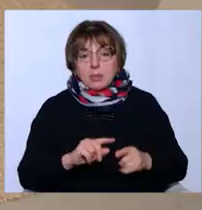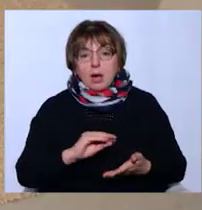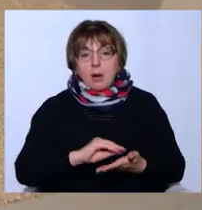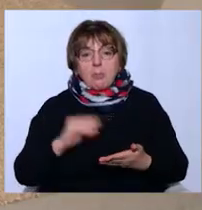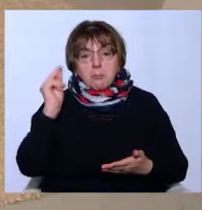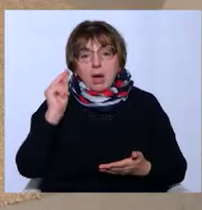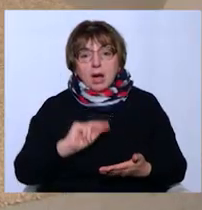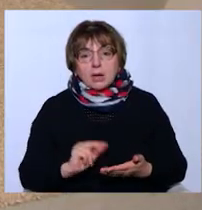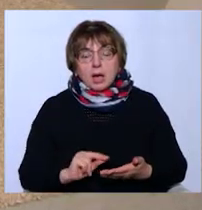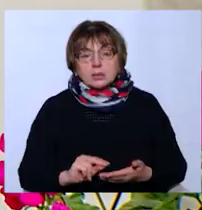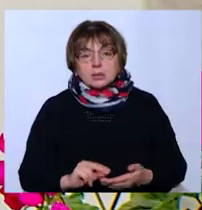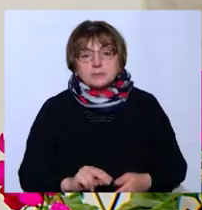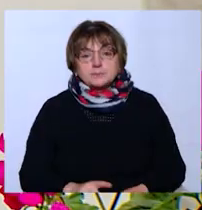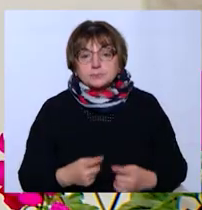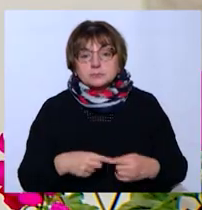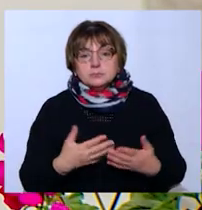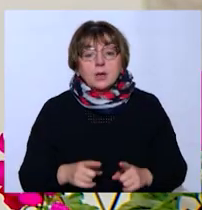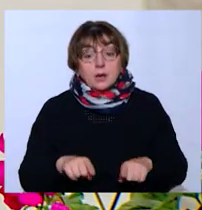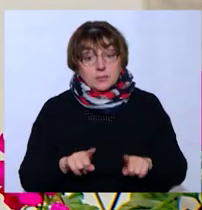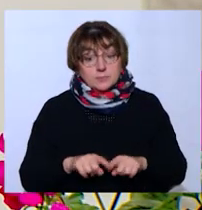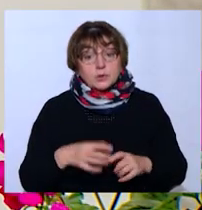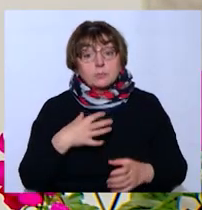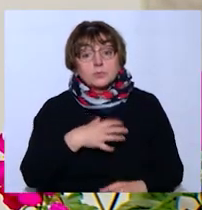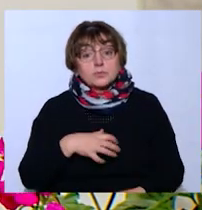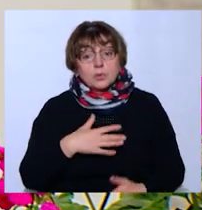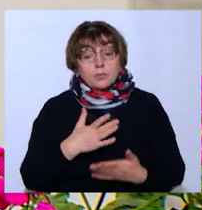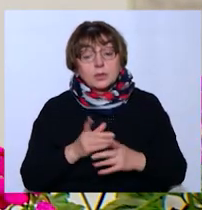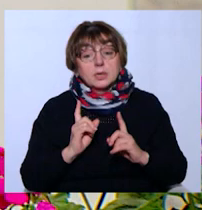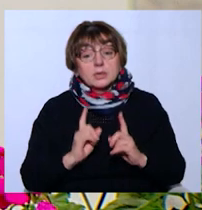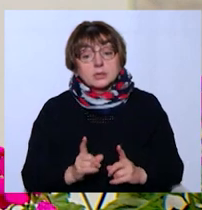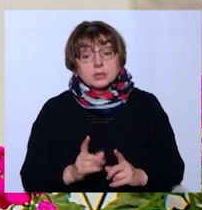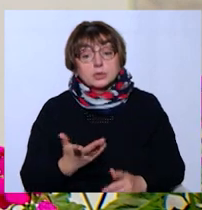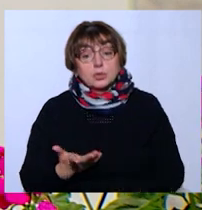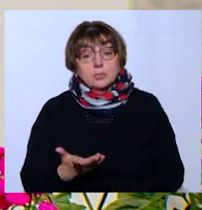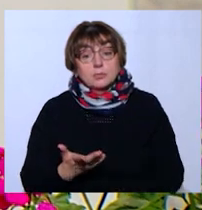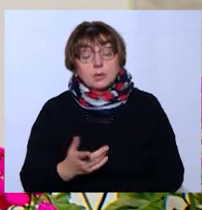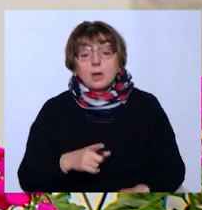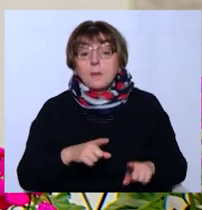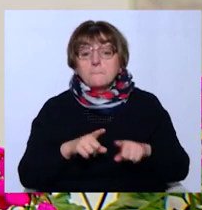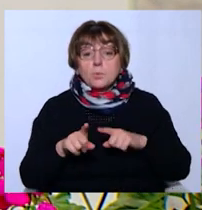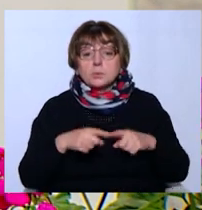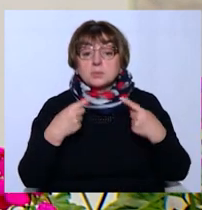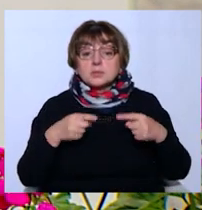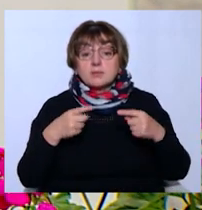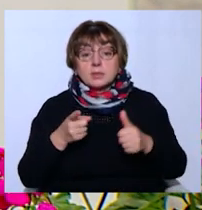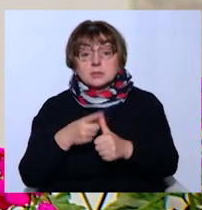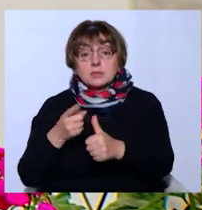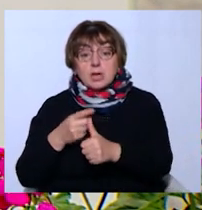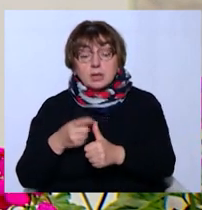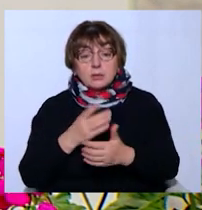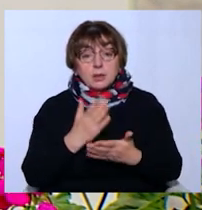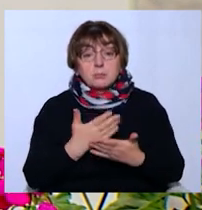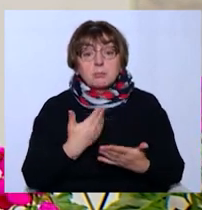ფანქარი და ასე შემდეგ. ამასთანავე მნიშვნელოვანია ისიც, რომ მოძრაობის სხვადასხვა სახეები